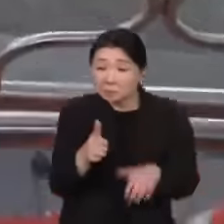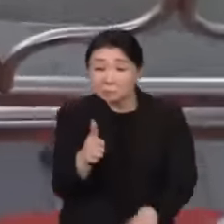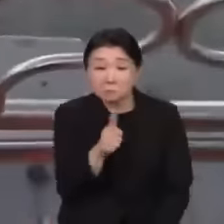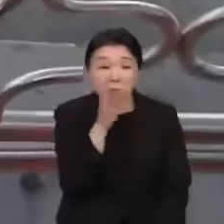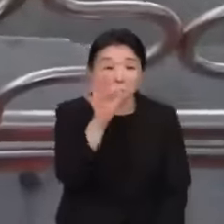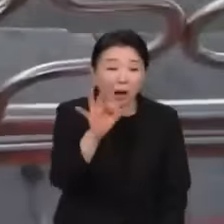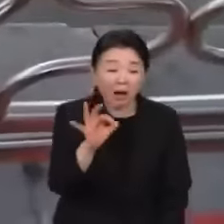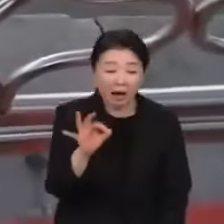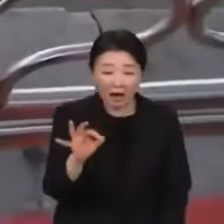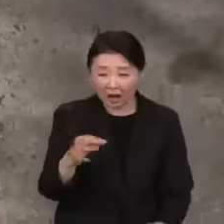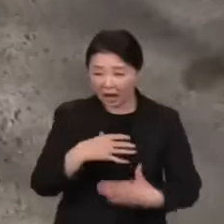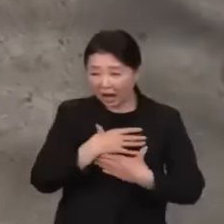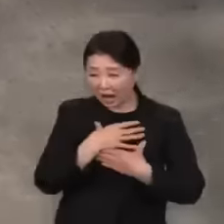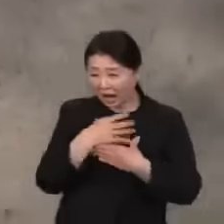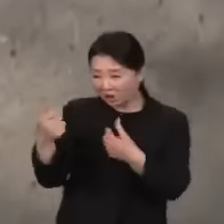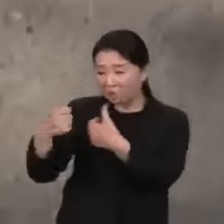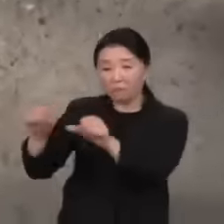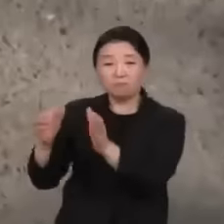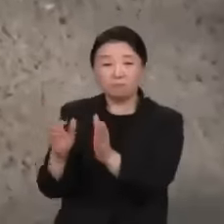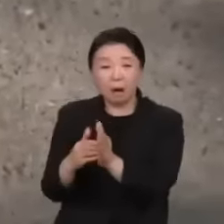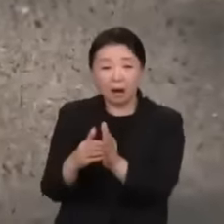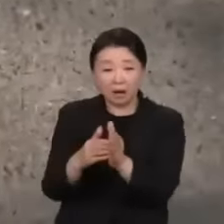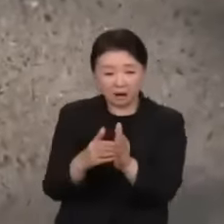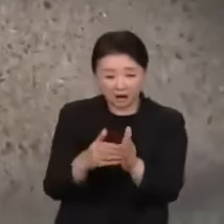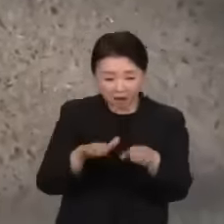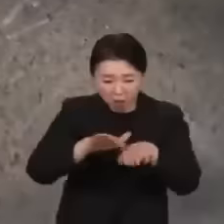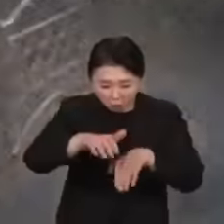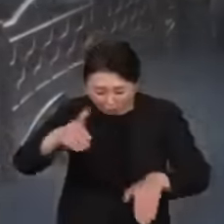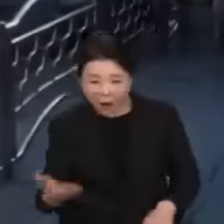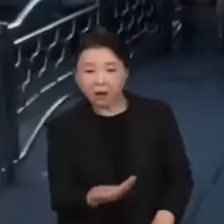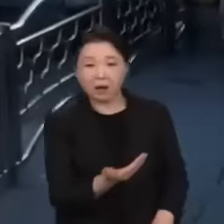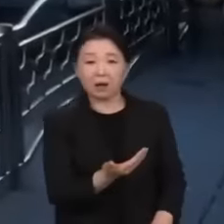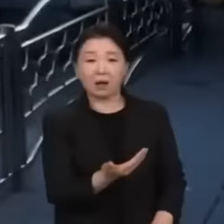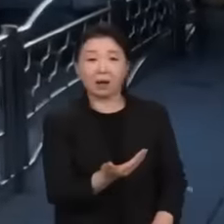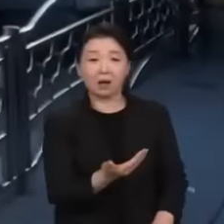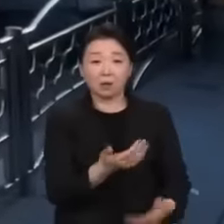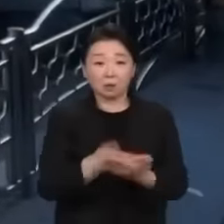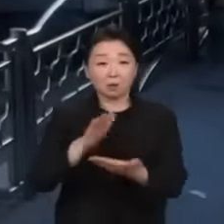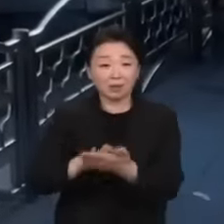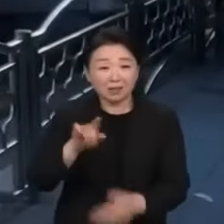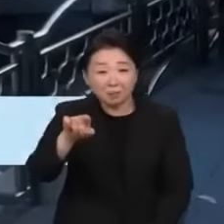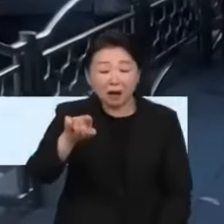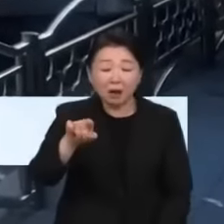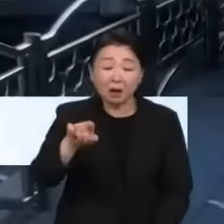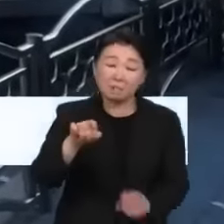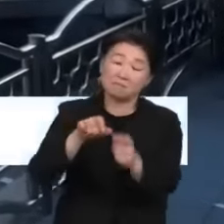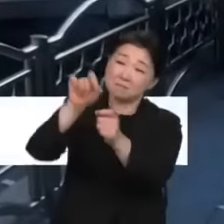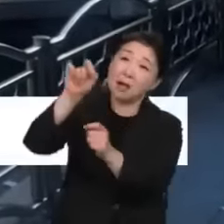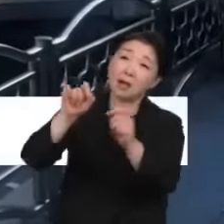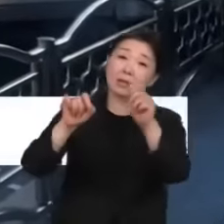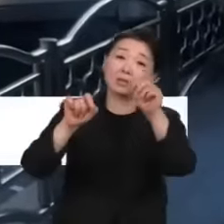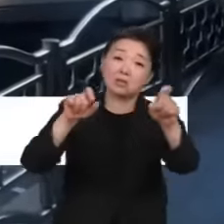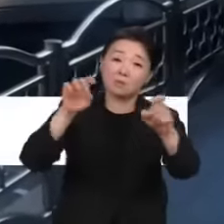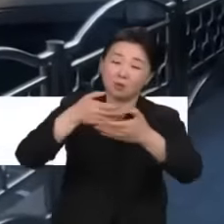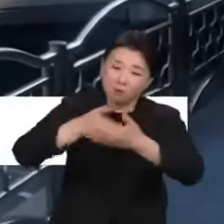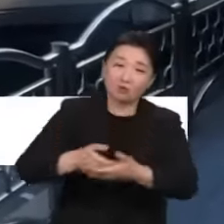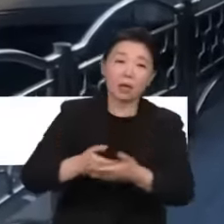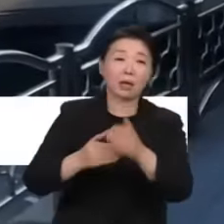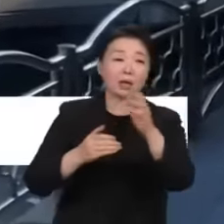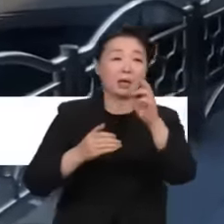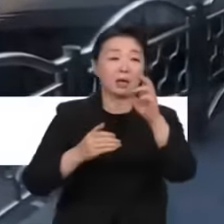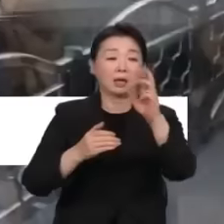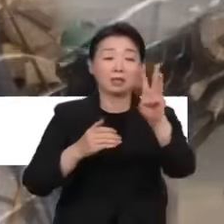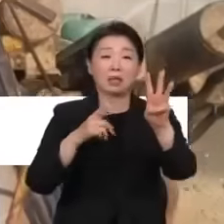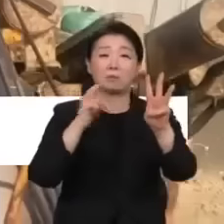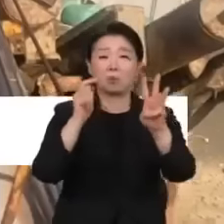안전 난간은 부서졌고 도로는 깊이 패였습니다. 공사장에서 높이 10m, 무게 13톤짜리 크레인이 넘어진